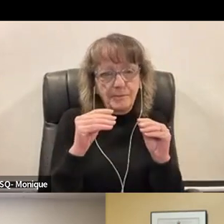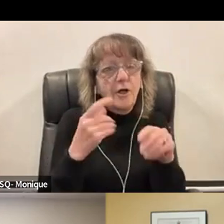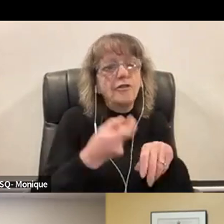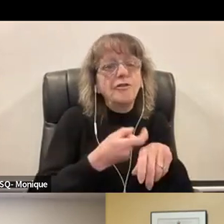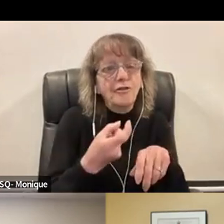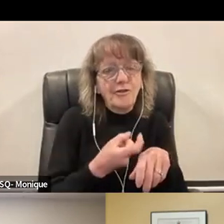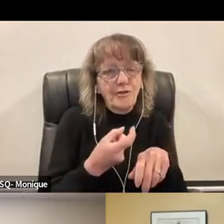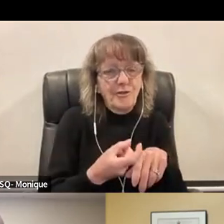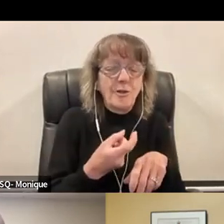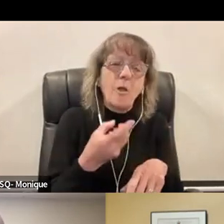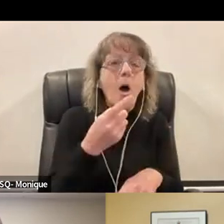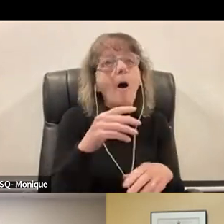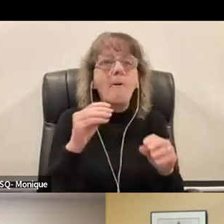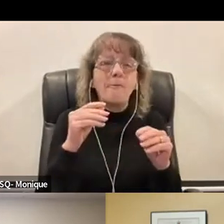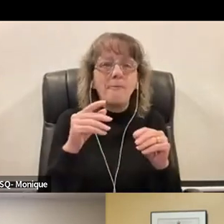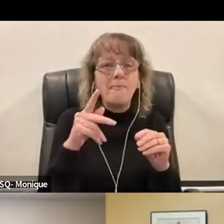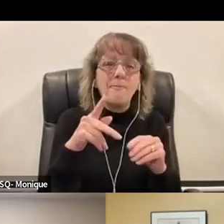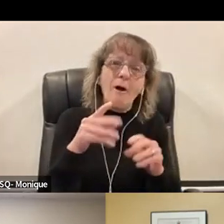Docteur Beoko,